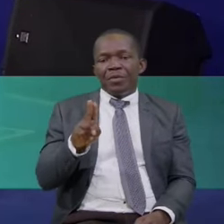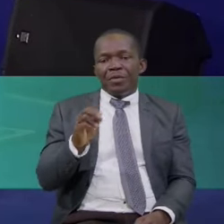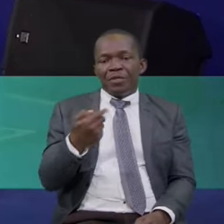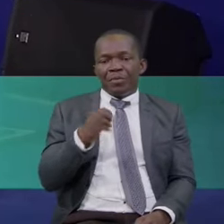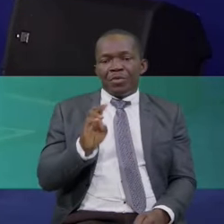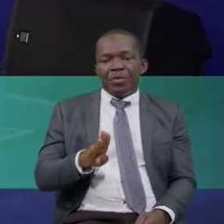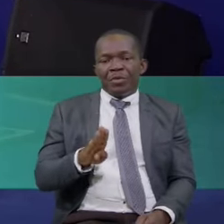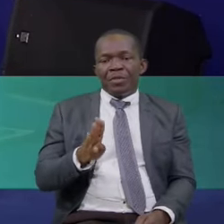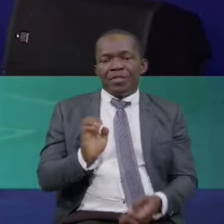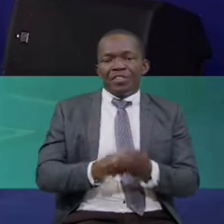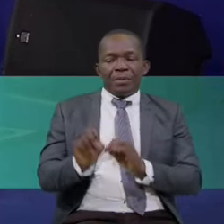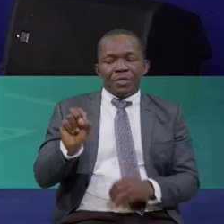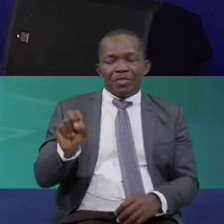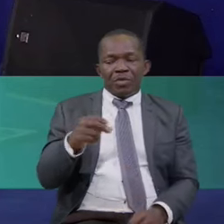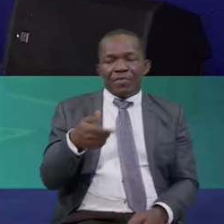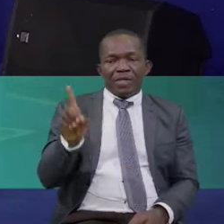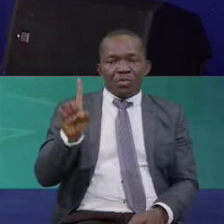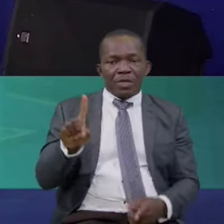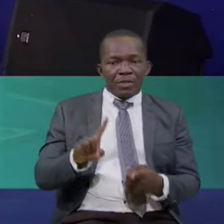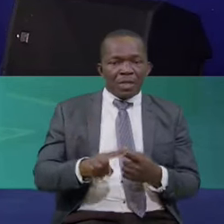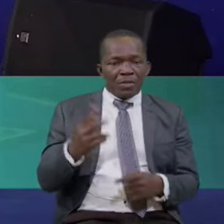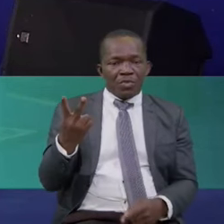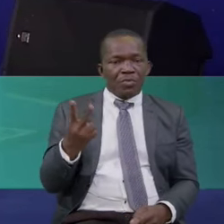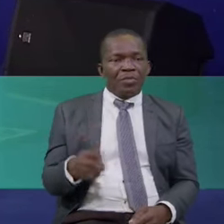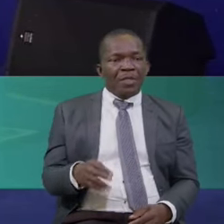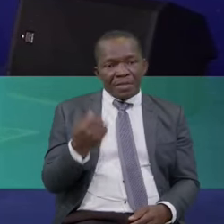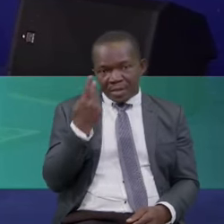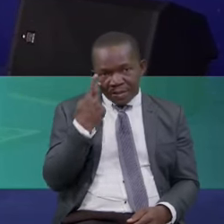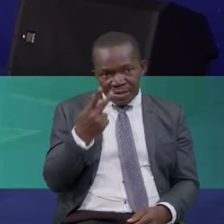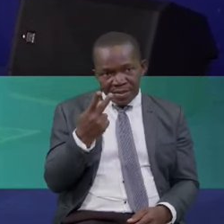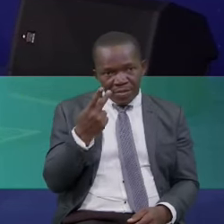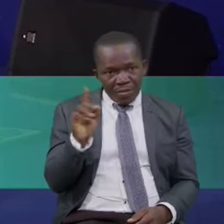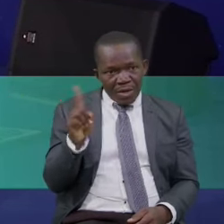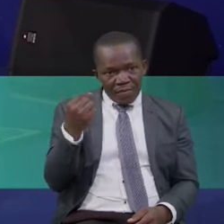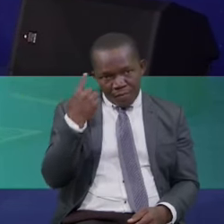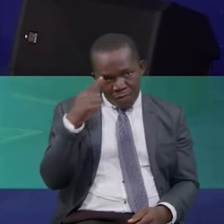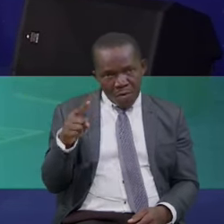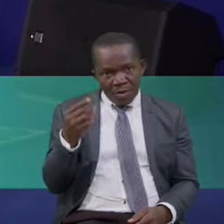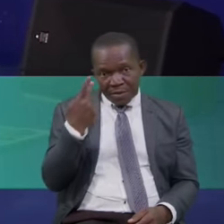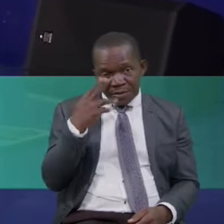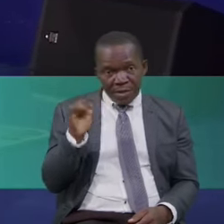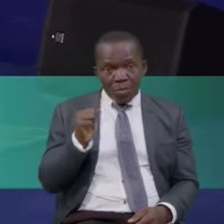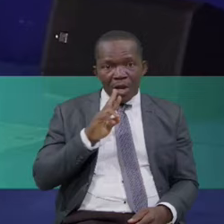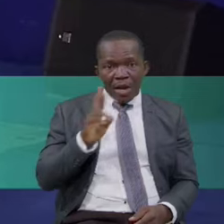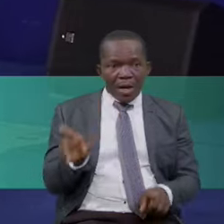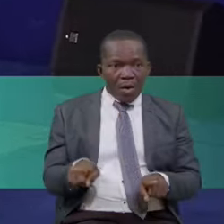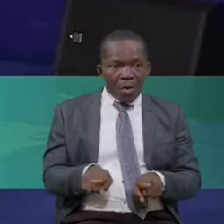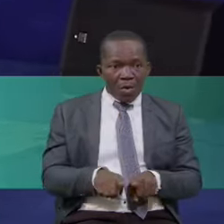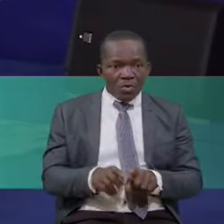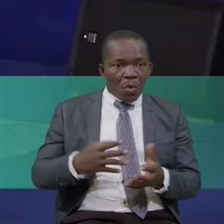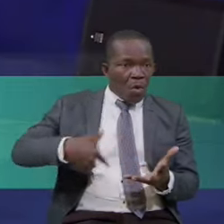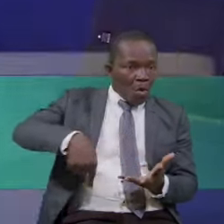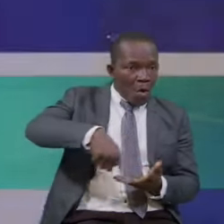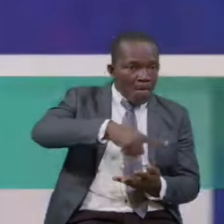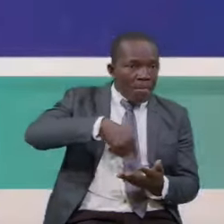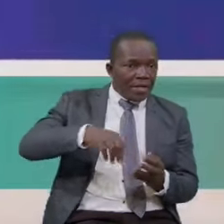sommes environnés d'une si grande nuée de témoins rejetons tout fardau et le péché qui